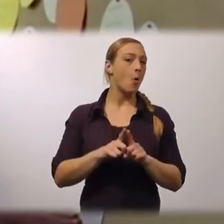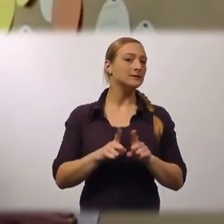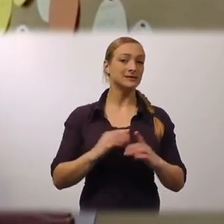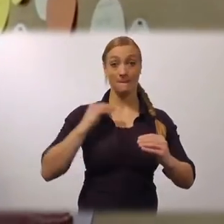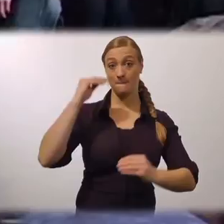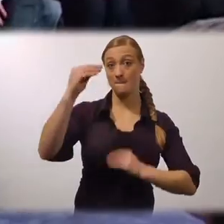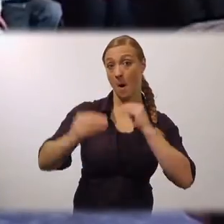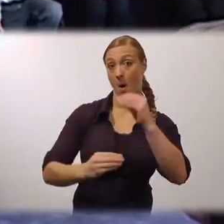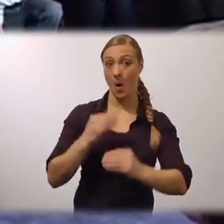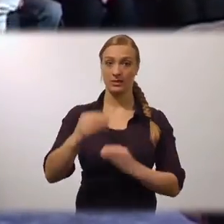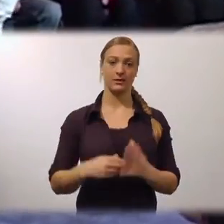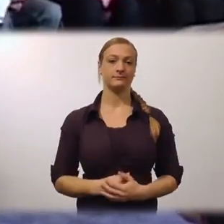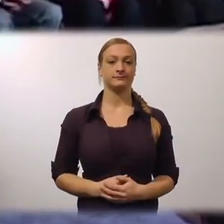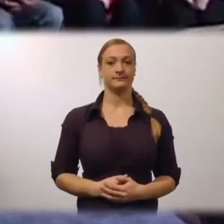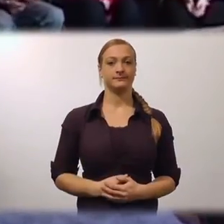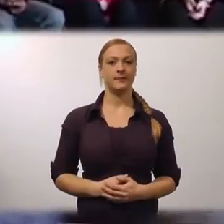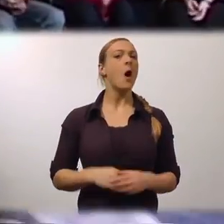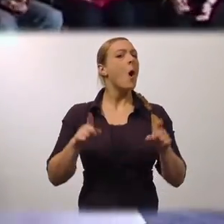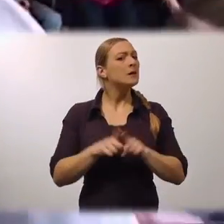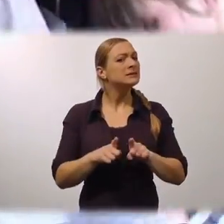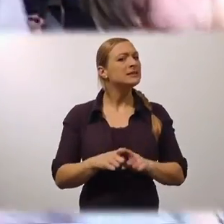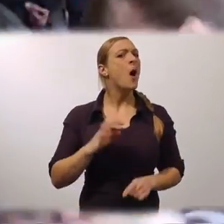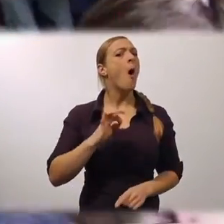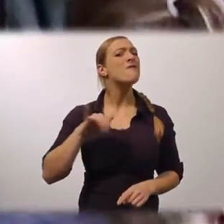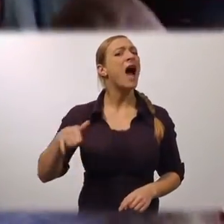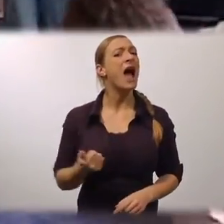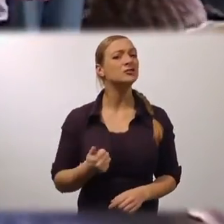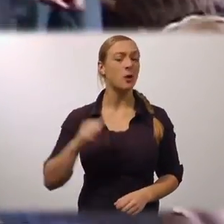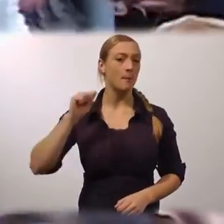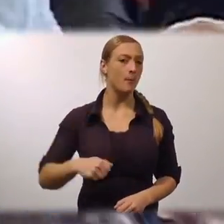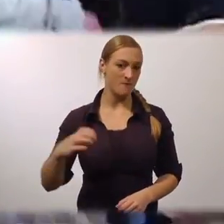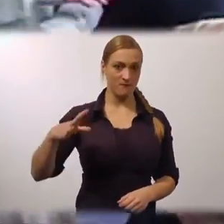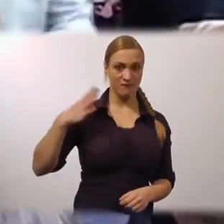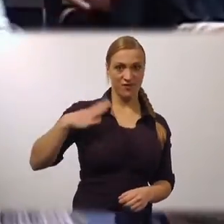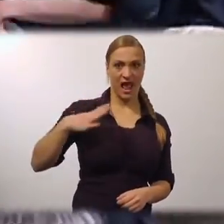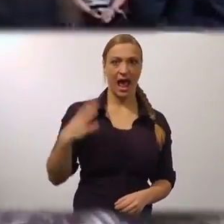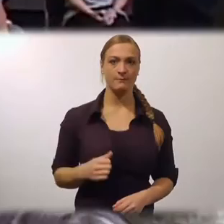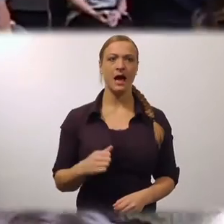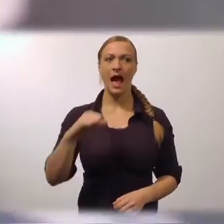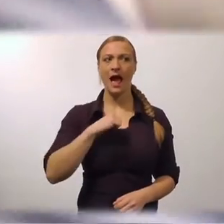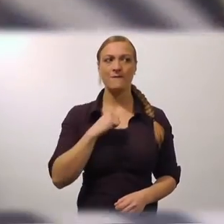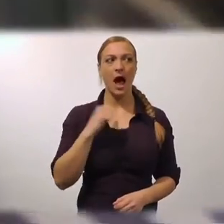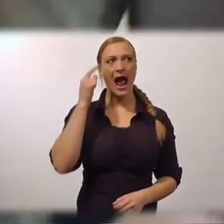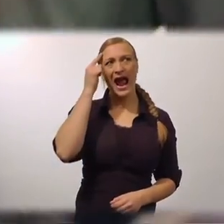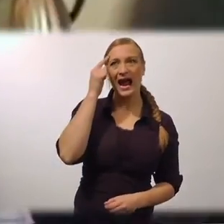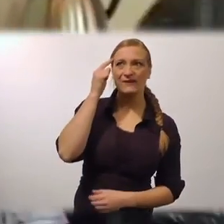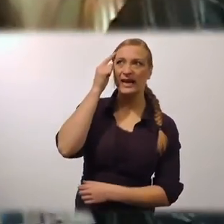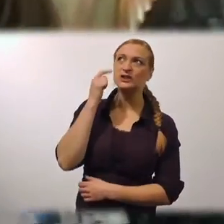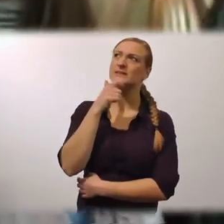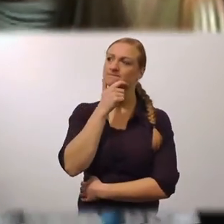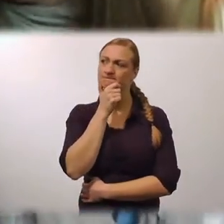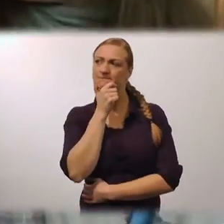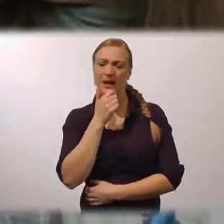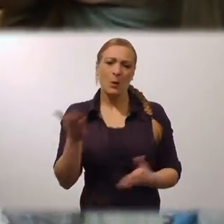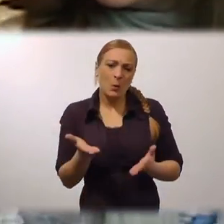et moins jeunes ambassadeurs en France, en Allemagne et dans le monde. Je crois qu'on peut aussi être fier parce qu'on a